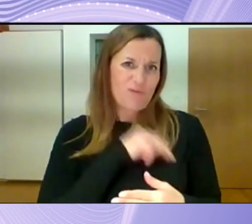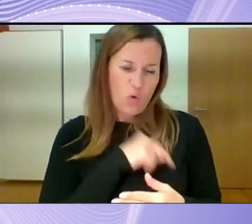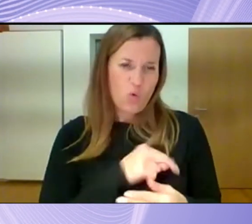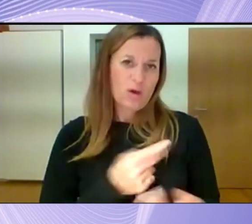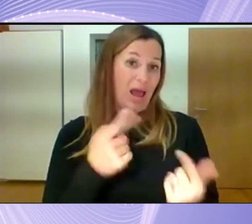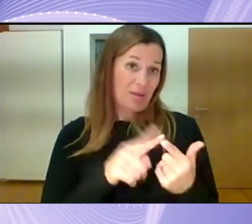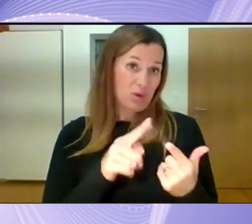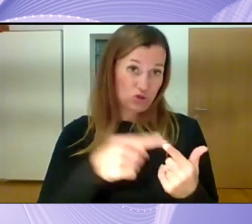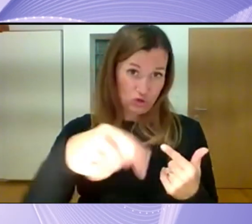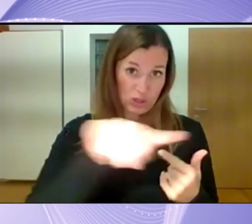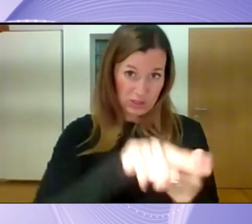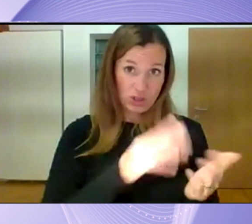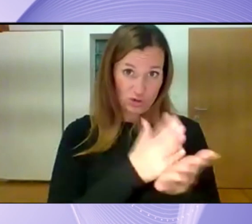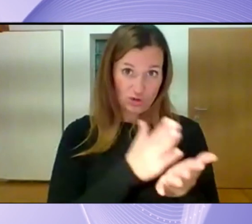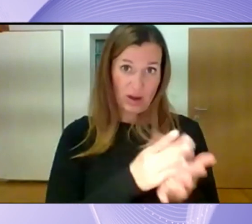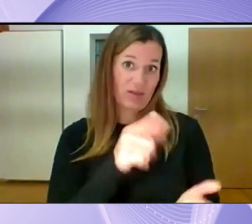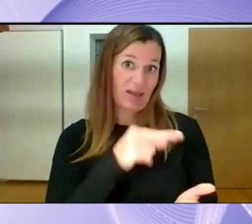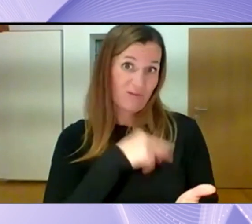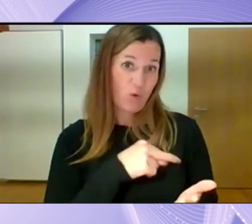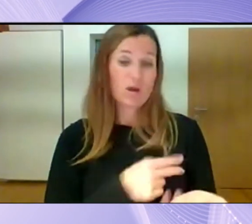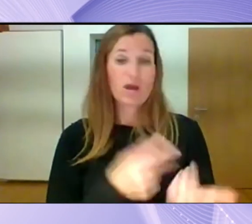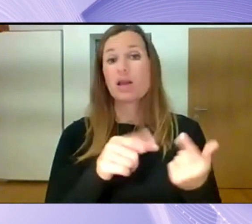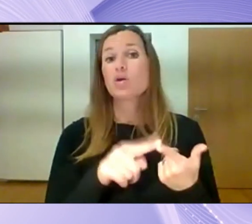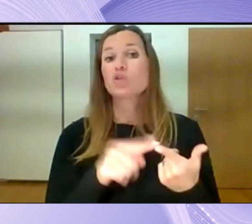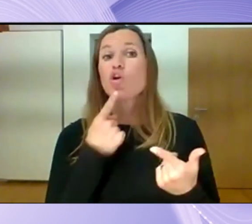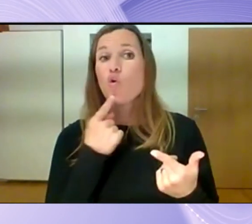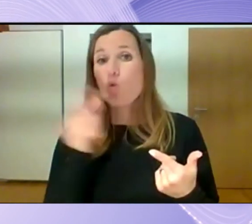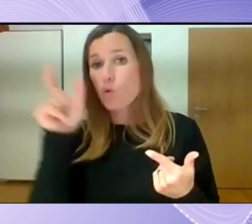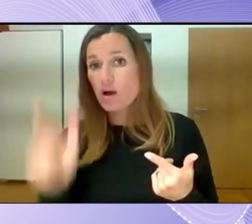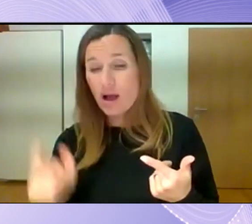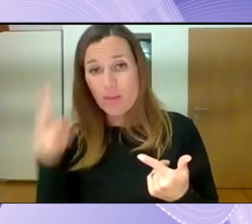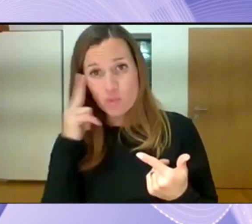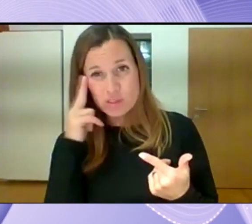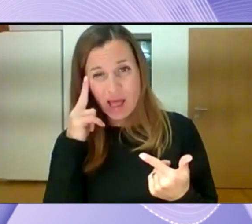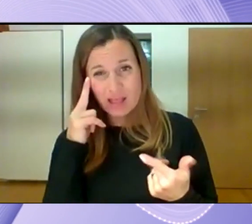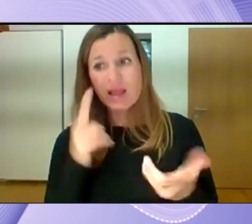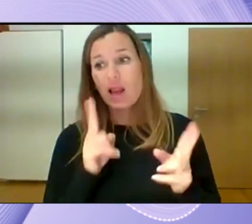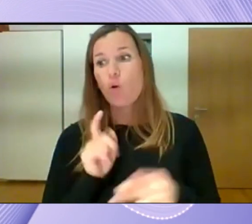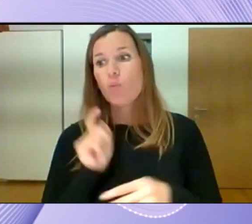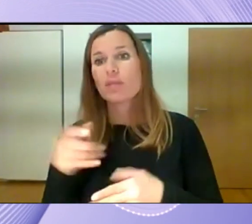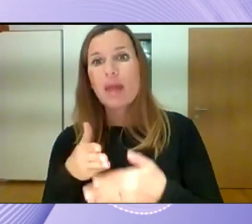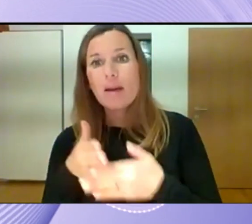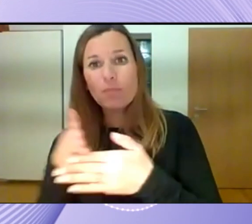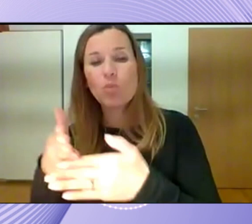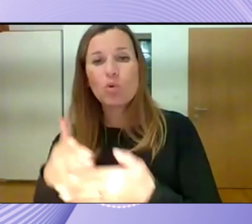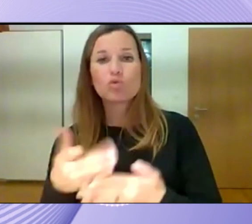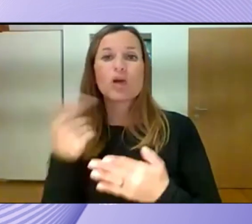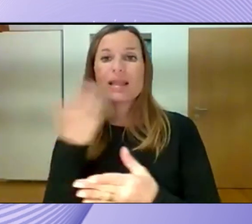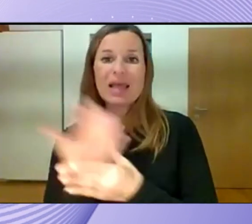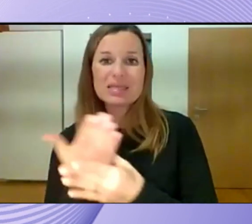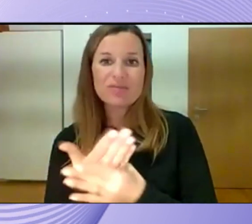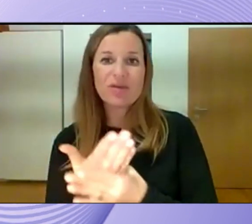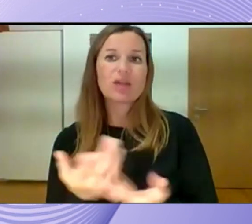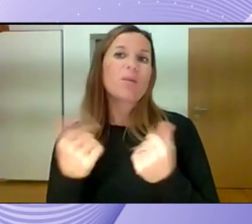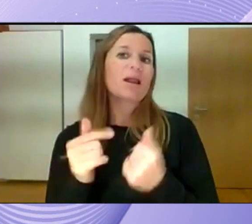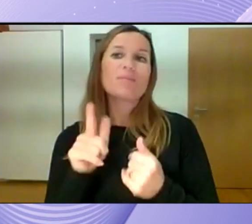vlogi, ali pa tudi, če koga poznate, pa vam mogoče lahko priskočite na pomoč ali z nasvetom ali nekno,